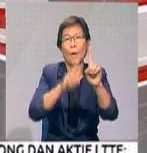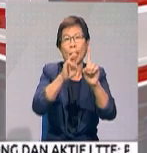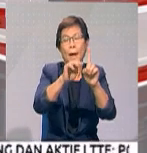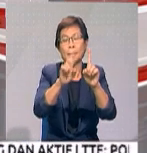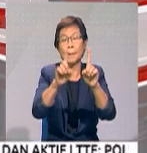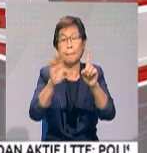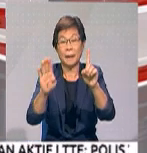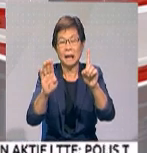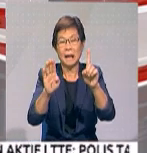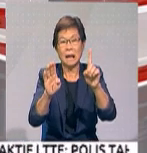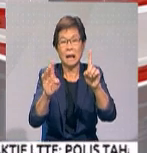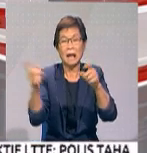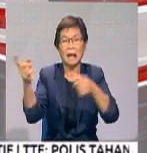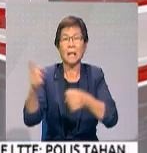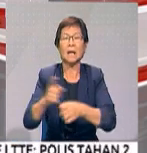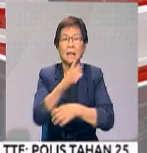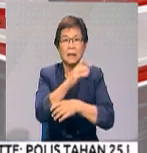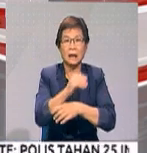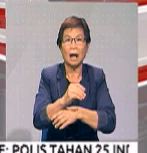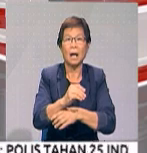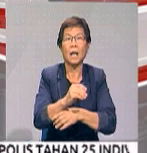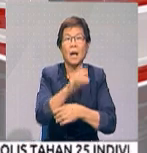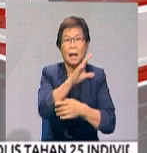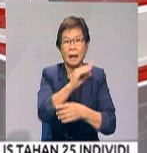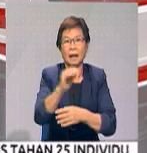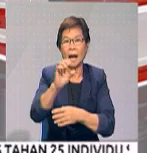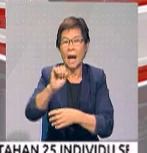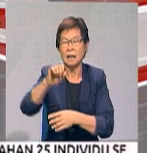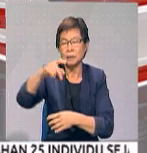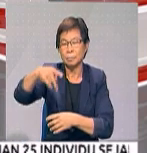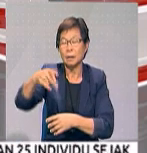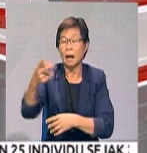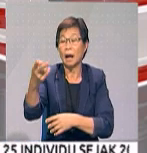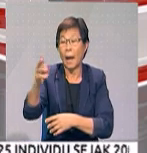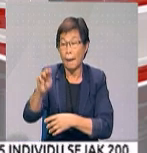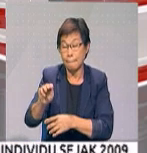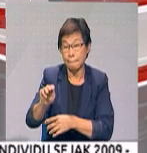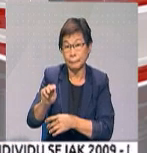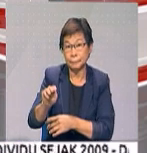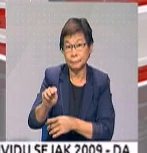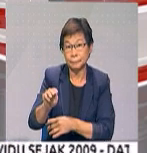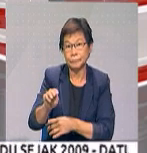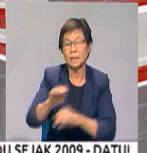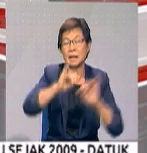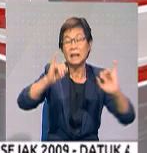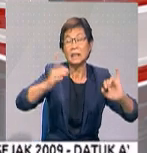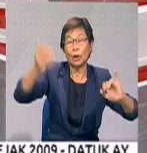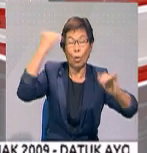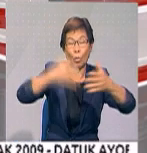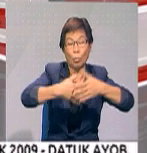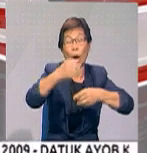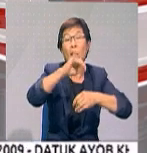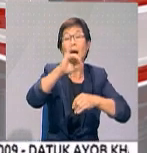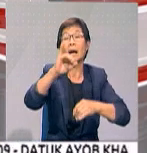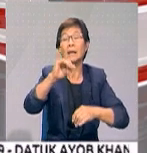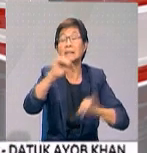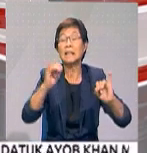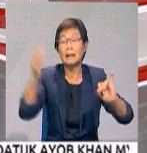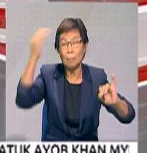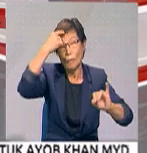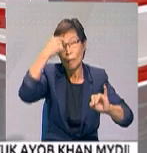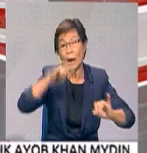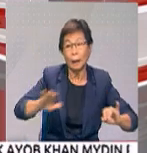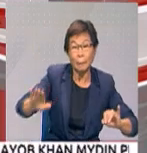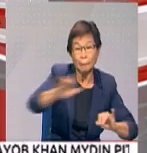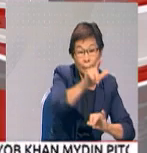Development Berhad 1MDB yang dikeluarkan Suruhanjaya Pencegahan Rasuah Malaysia SPRM Isnin lepas adalah bagi mereka yang